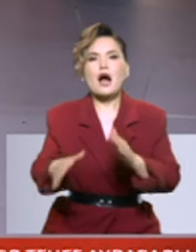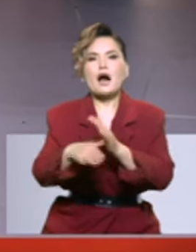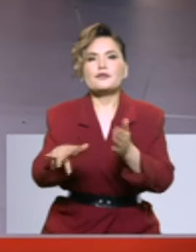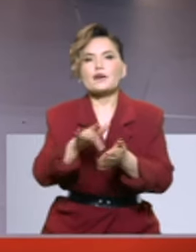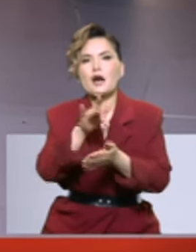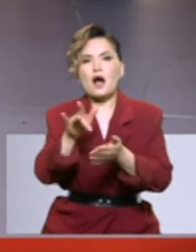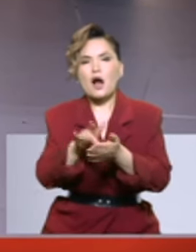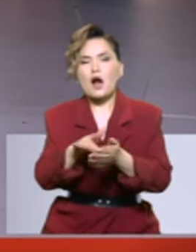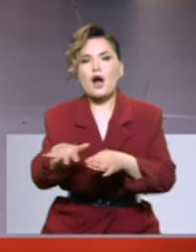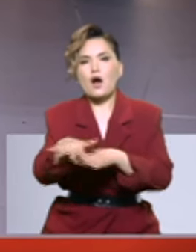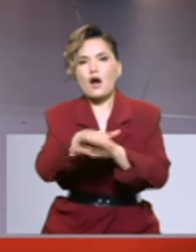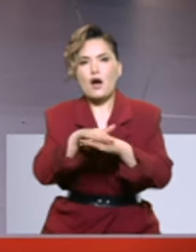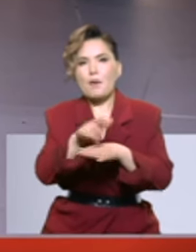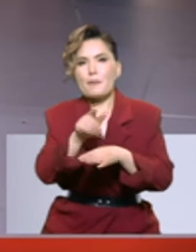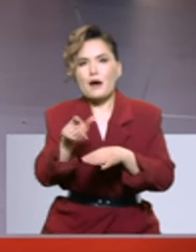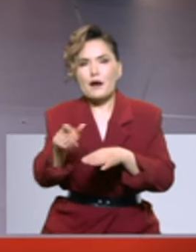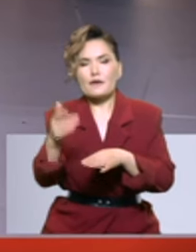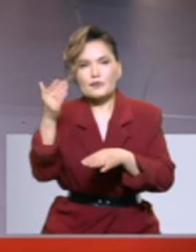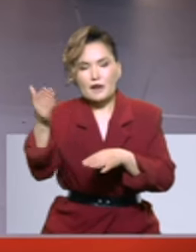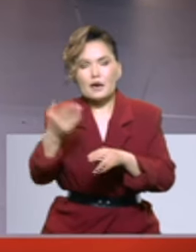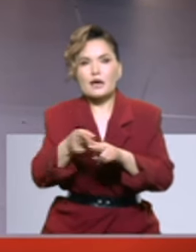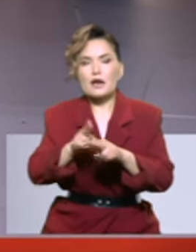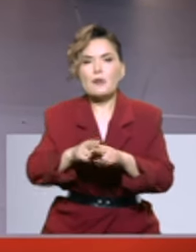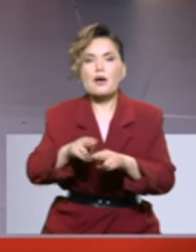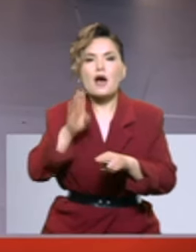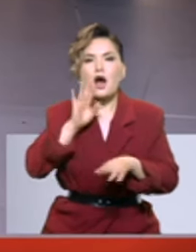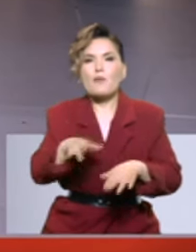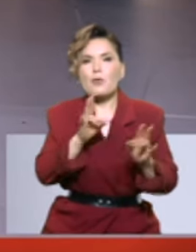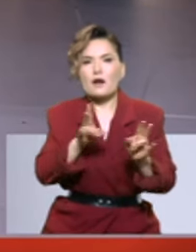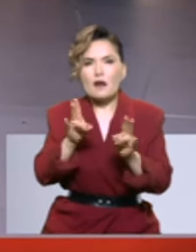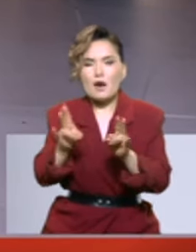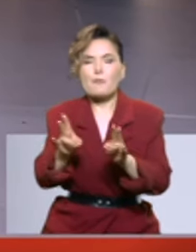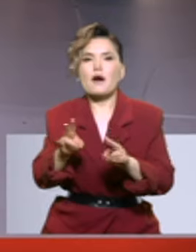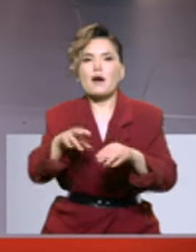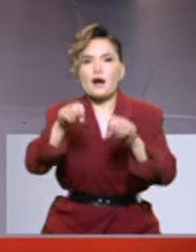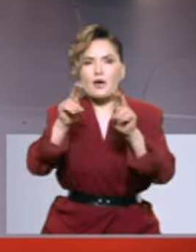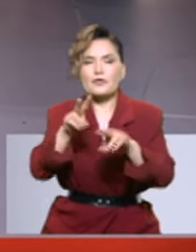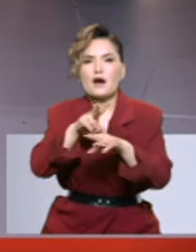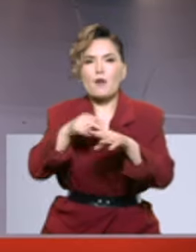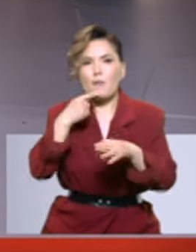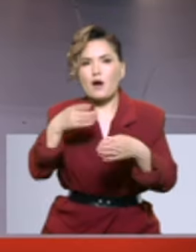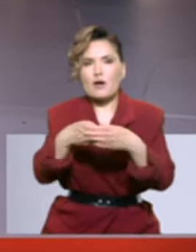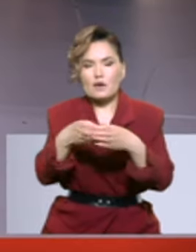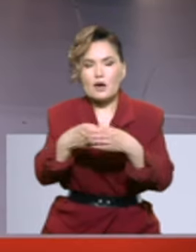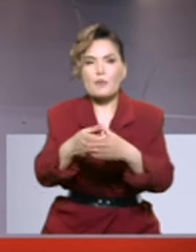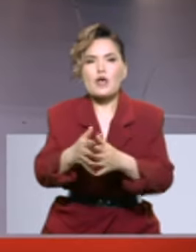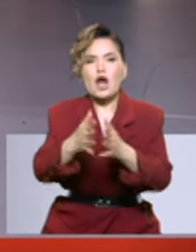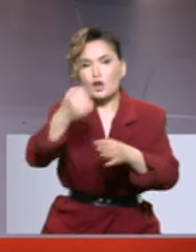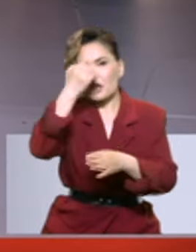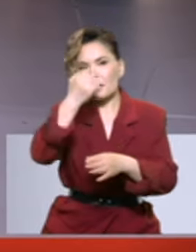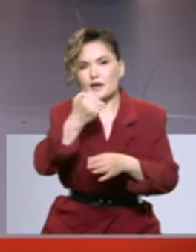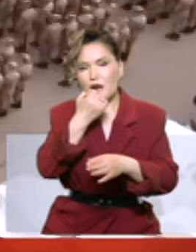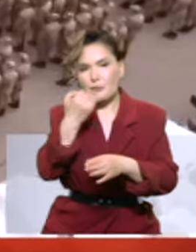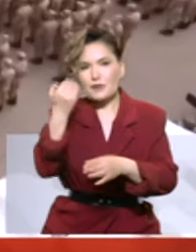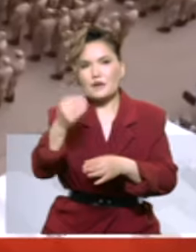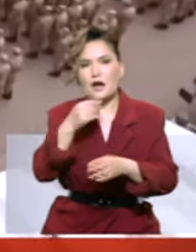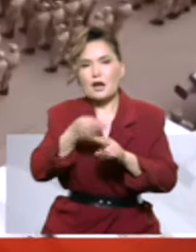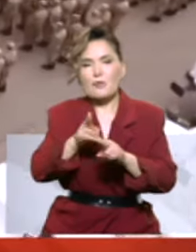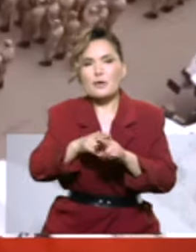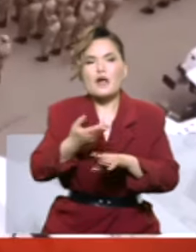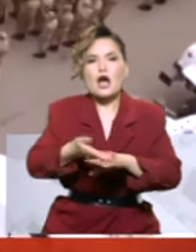Атыраулықтар тасқын судың алдын алуға қатысқан әскерилер мен төтенше жағдайлар қызметкерлерін салтанатты түрде шығарып салды. Жиынға төтенше